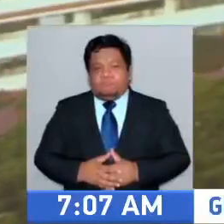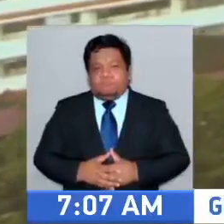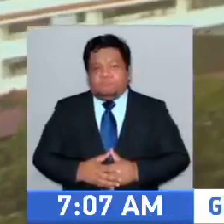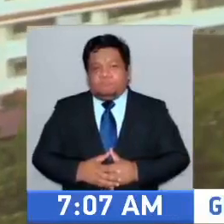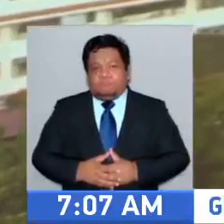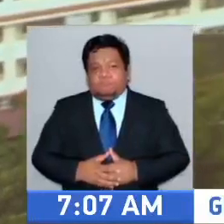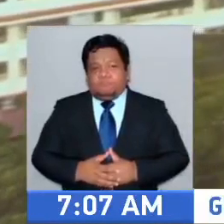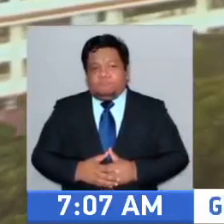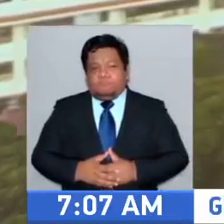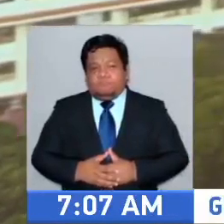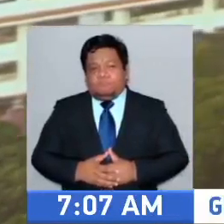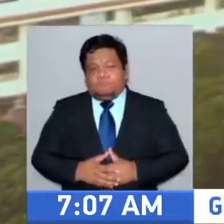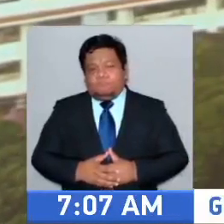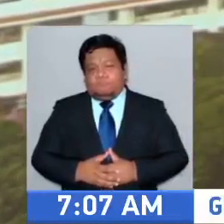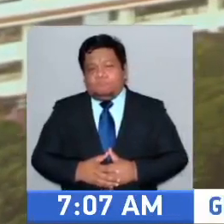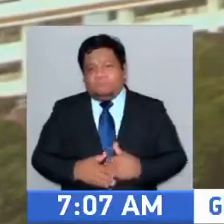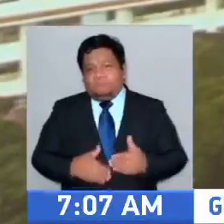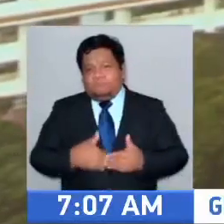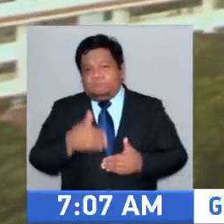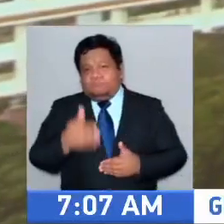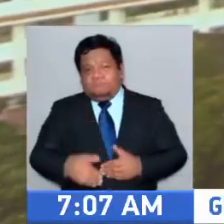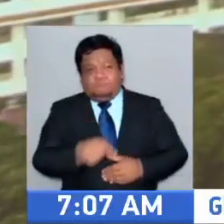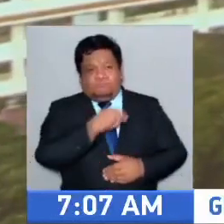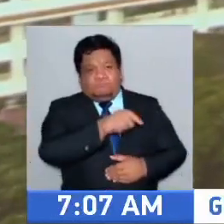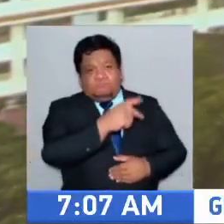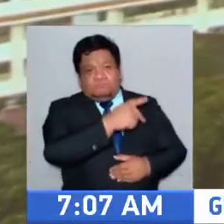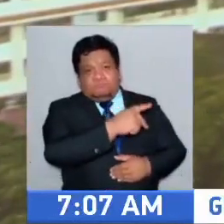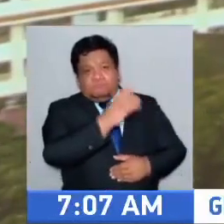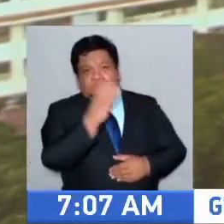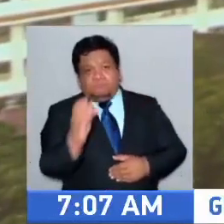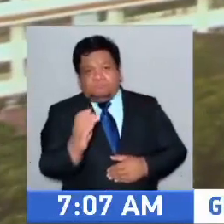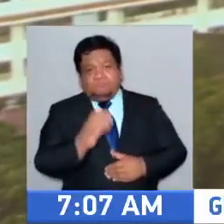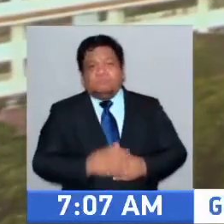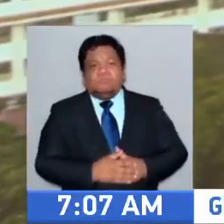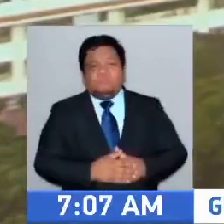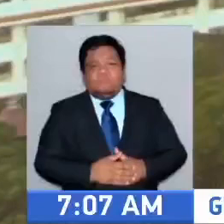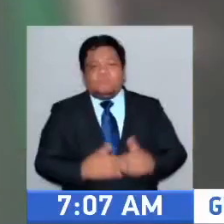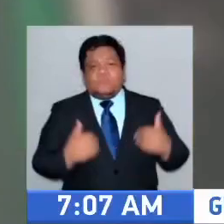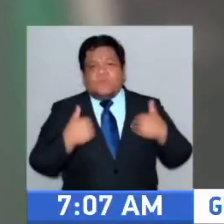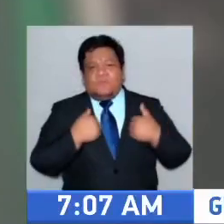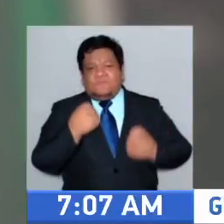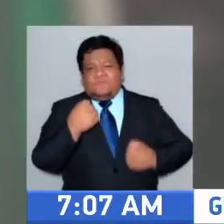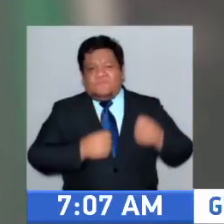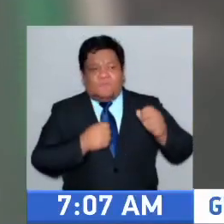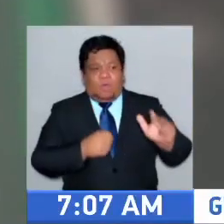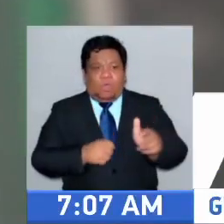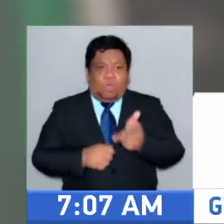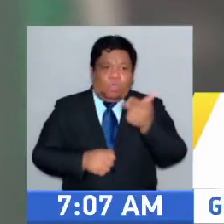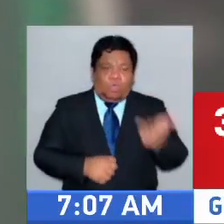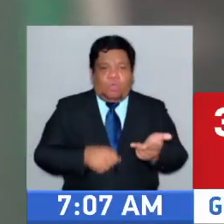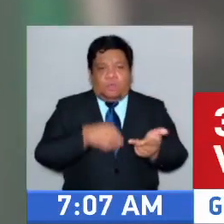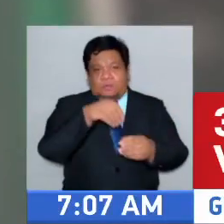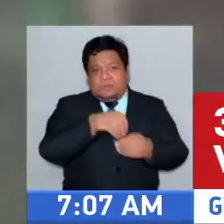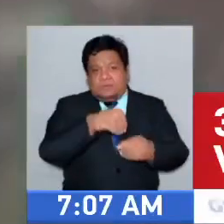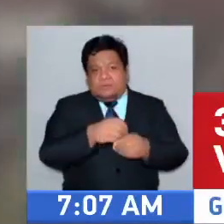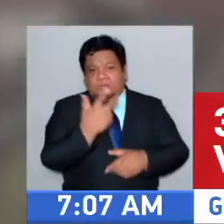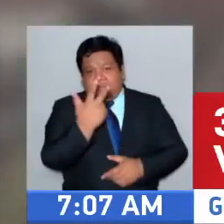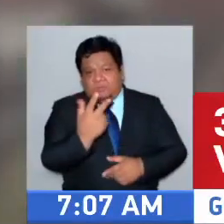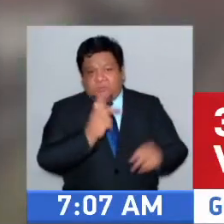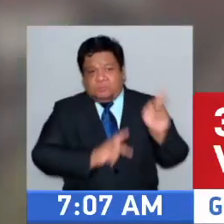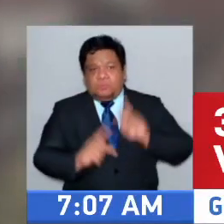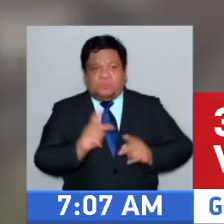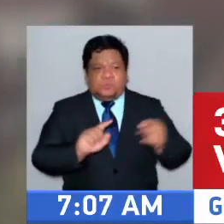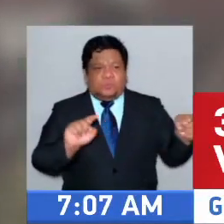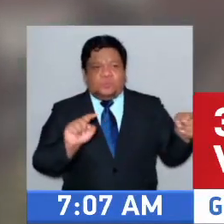Sa Pasay, sugatan ng talusakay ng isang van na tumagilid kanina madaling araw. Ay sa driver ng van na si Neil Lennon, nawala siya ng kontrol